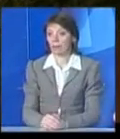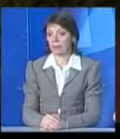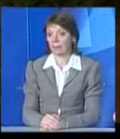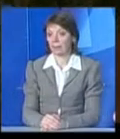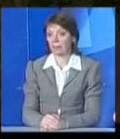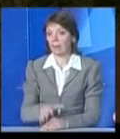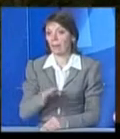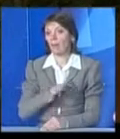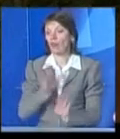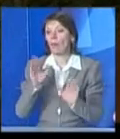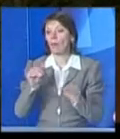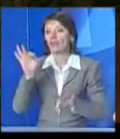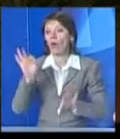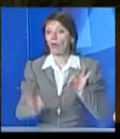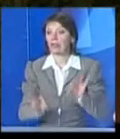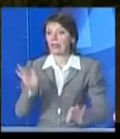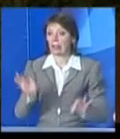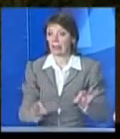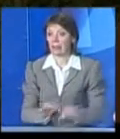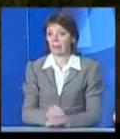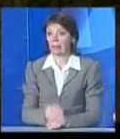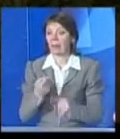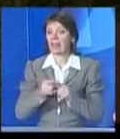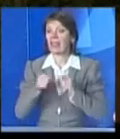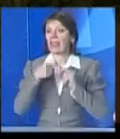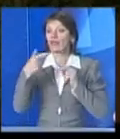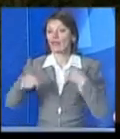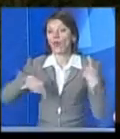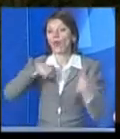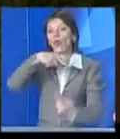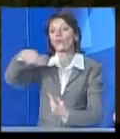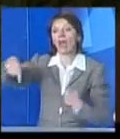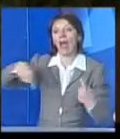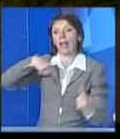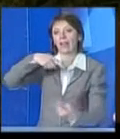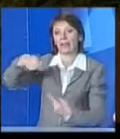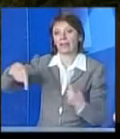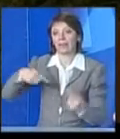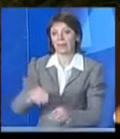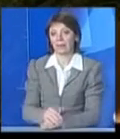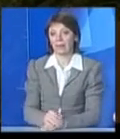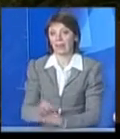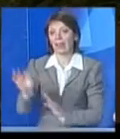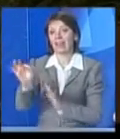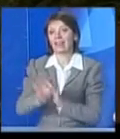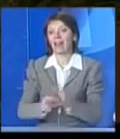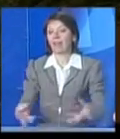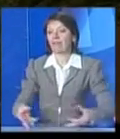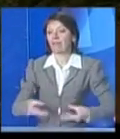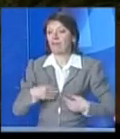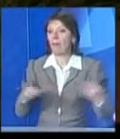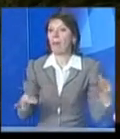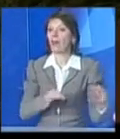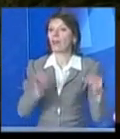Було прощання осені, і ці листочки, вони кружляли, і тут зразу мелодія опадає